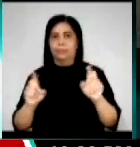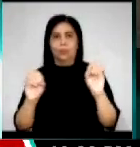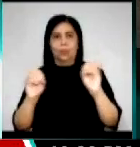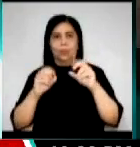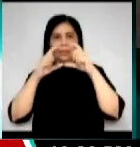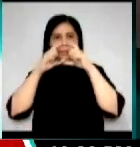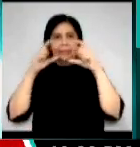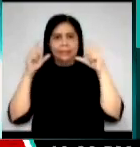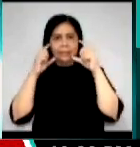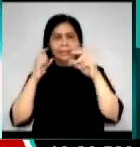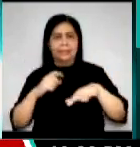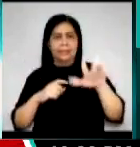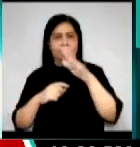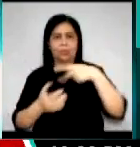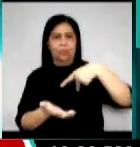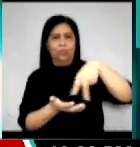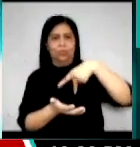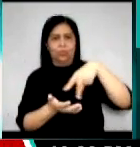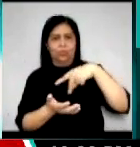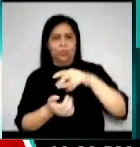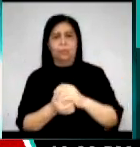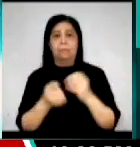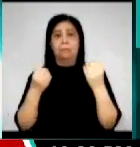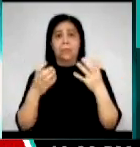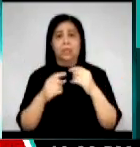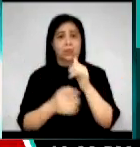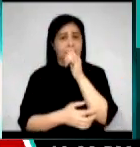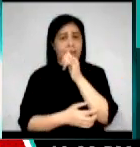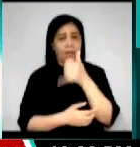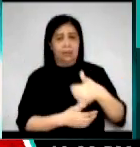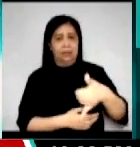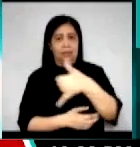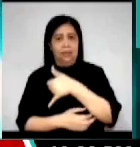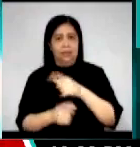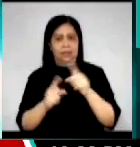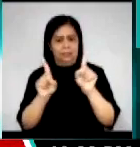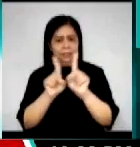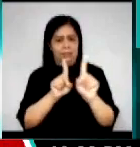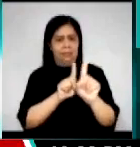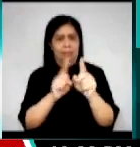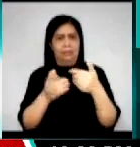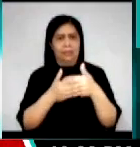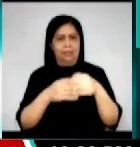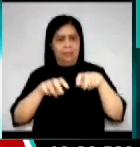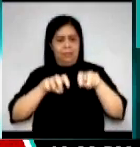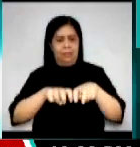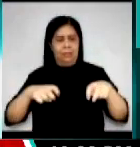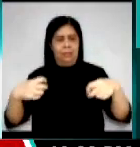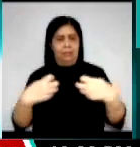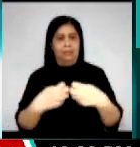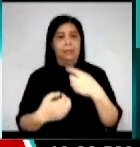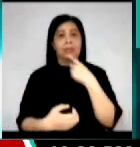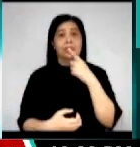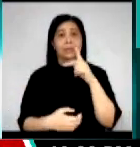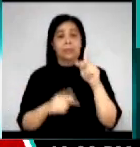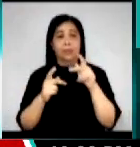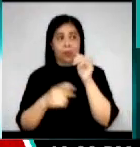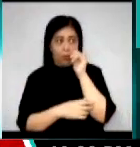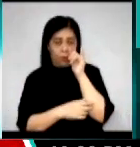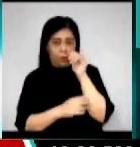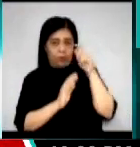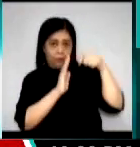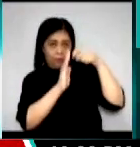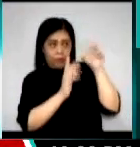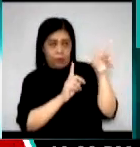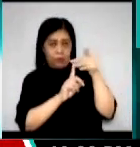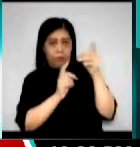ang mga nagsasayawan. Marami rin nagiinuman sa lugar na magkakalapit pa ang mga pwesto. Ayon sa residenteng kumuha ng video, kahit ang mga